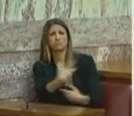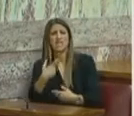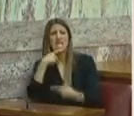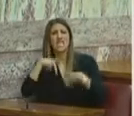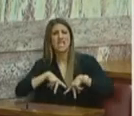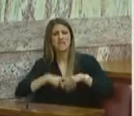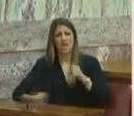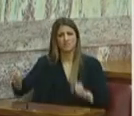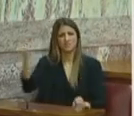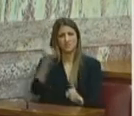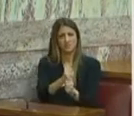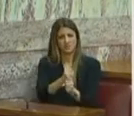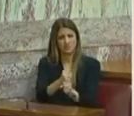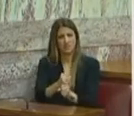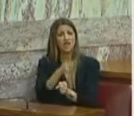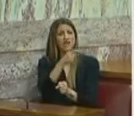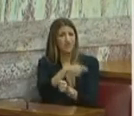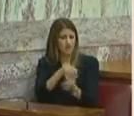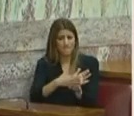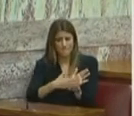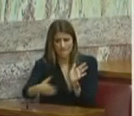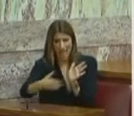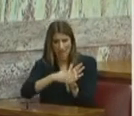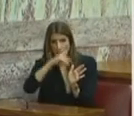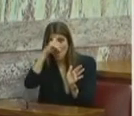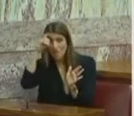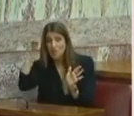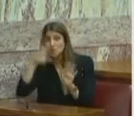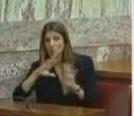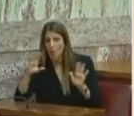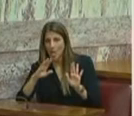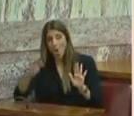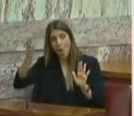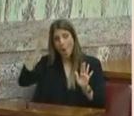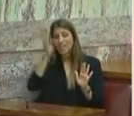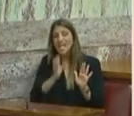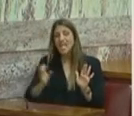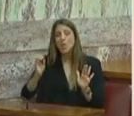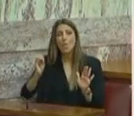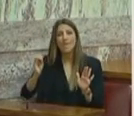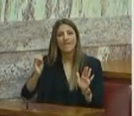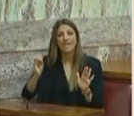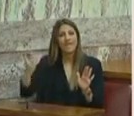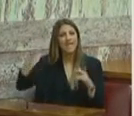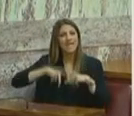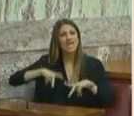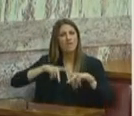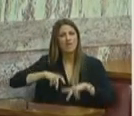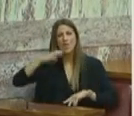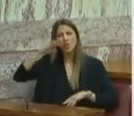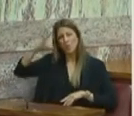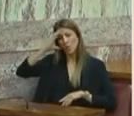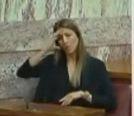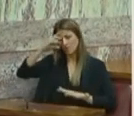μάλιστα μια κρίσιμη περίοδο, την εποχή της Οικουμενικής, όταν υπεγράφησαν οι σκανδαλώδεις